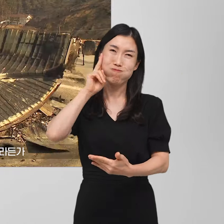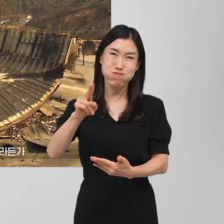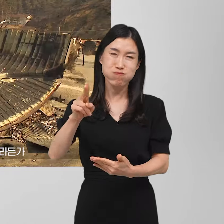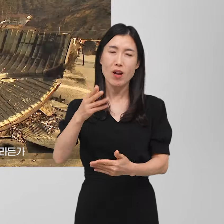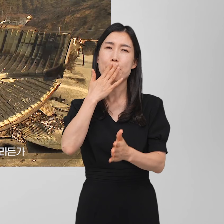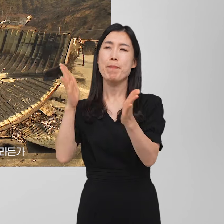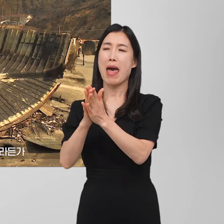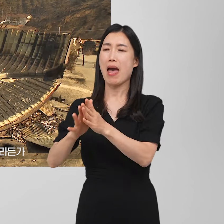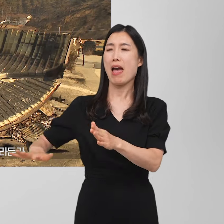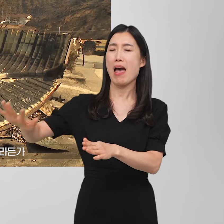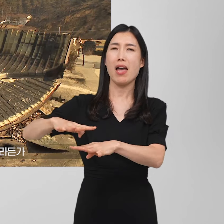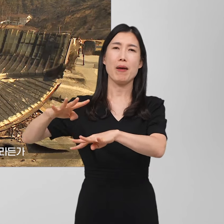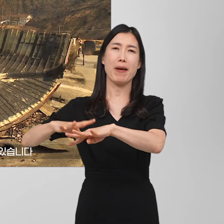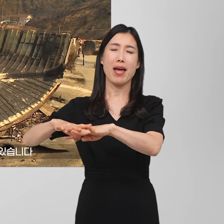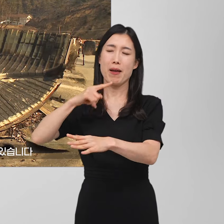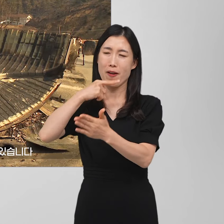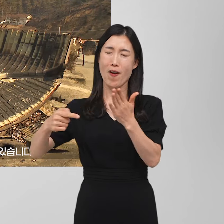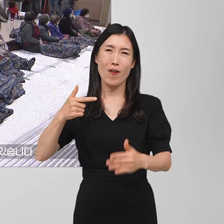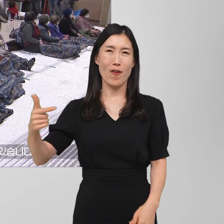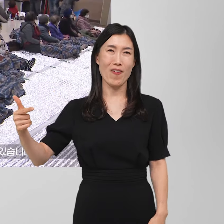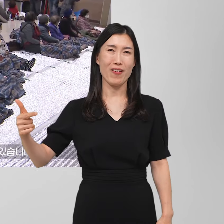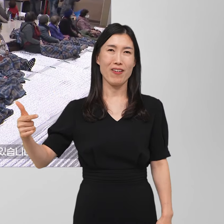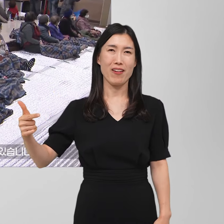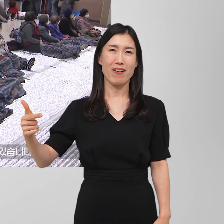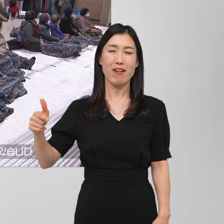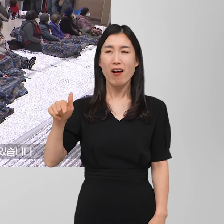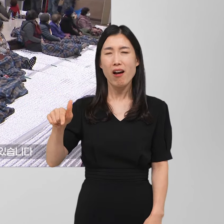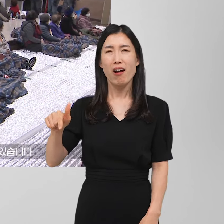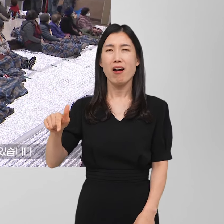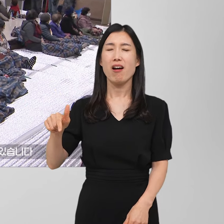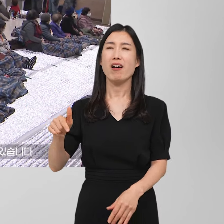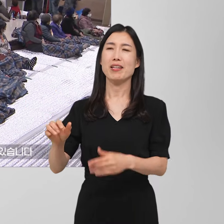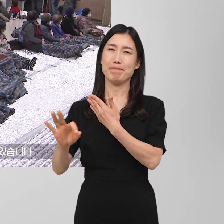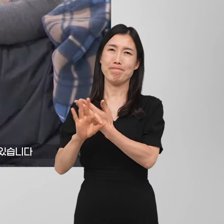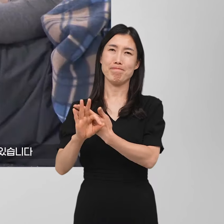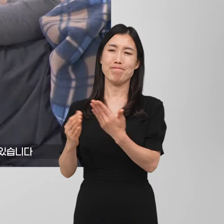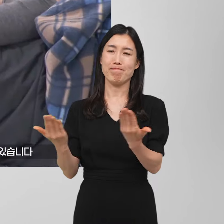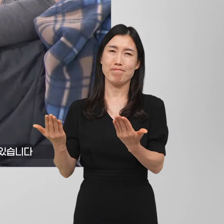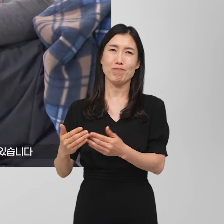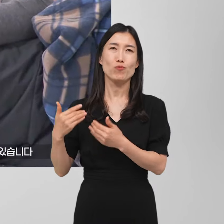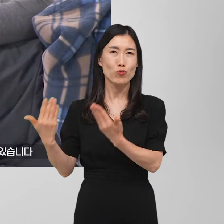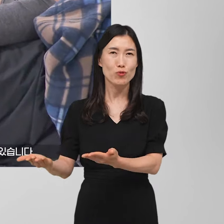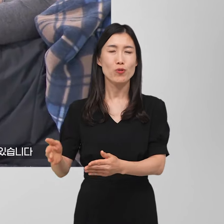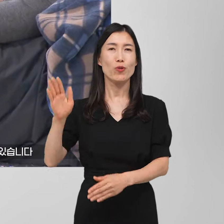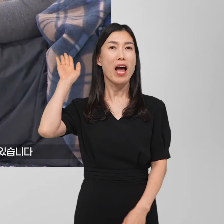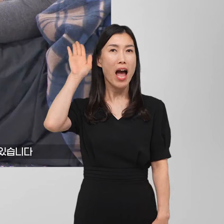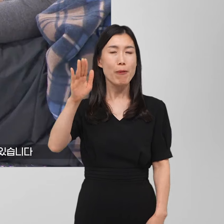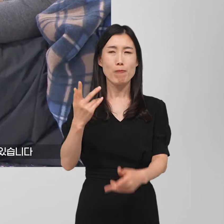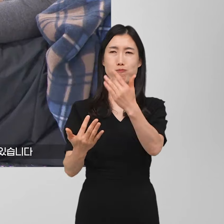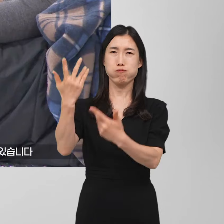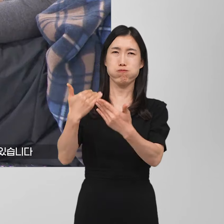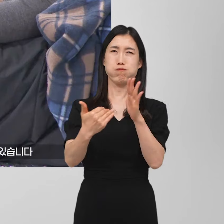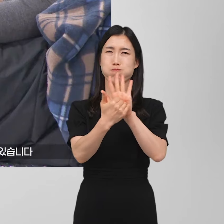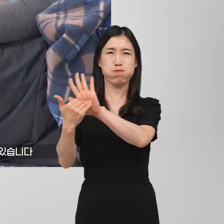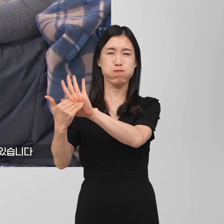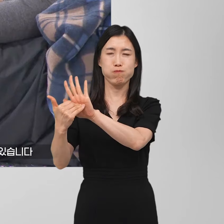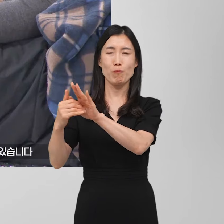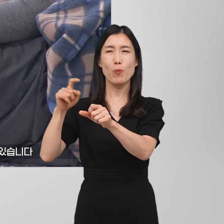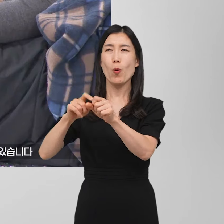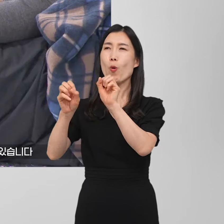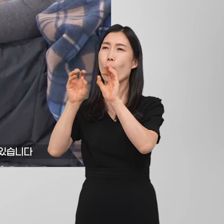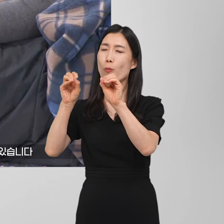한시적으로 희망근로라든가 산불 예방 같은 이런 걸 위한 인프라 지원이 있습니다.